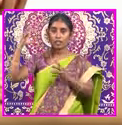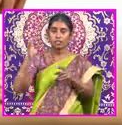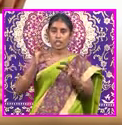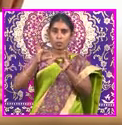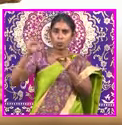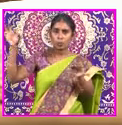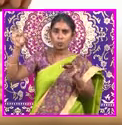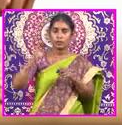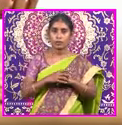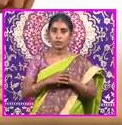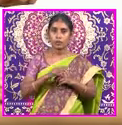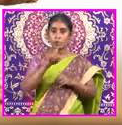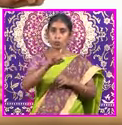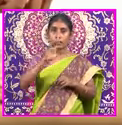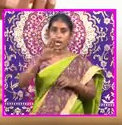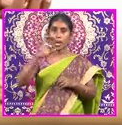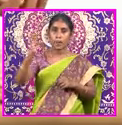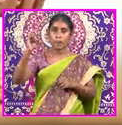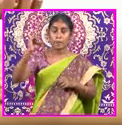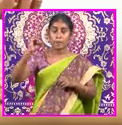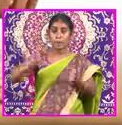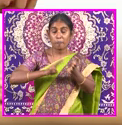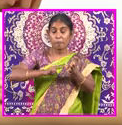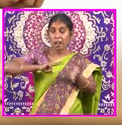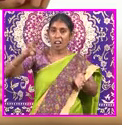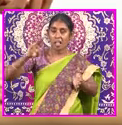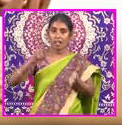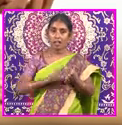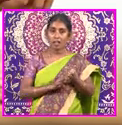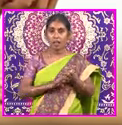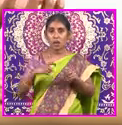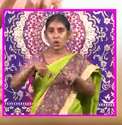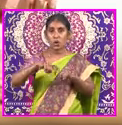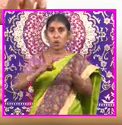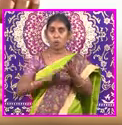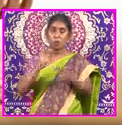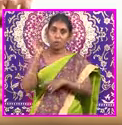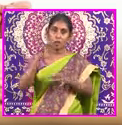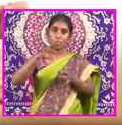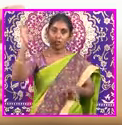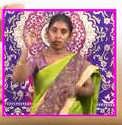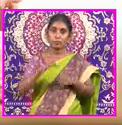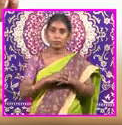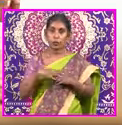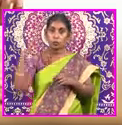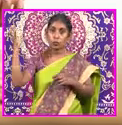150 மில்லியன் கிலோமீட்டர். இவ்வளோ தூரத்தையும் கடப்பதற்கு, சூரிய ஒளியானது இவ்வளோ தூரத்தையும் பூமியை அடைவதற்கு வெறும்